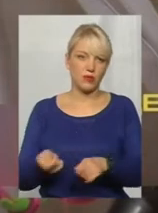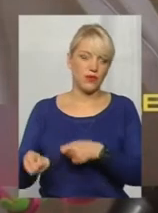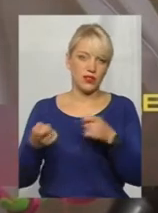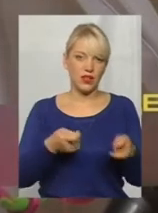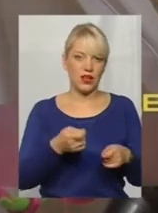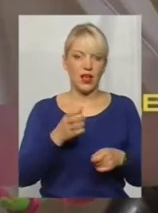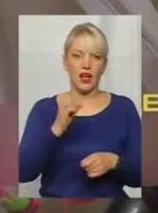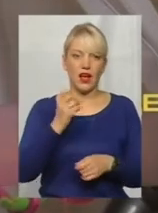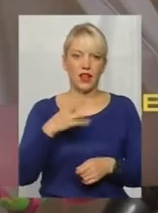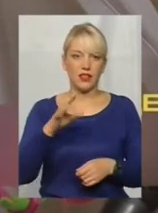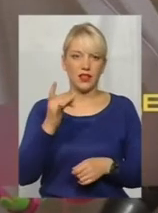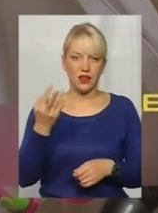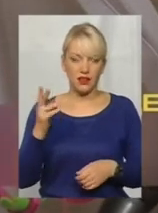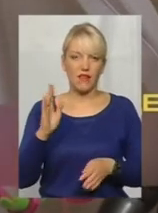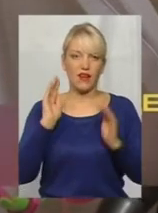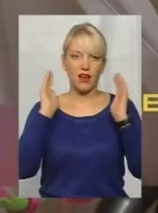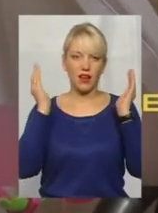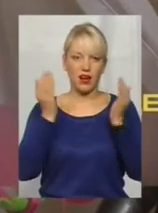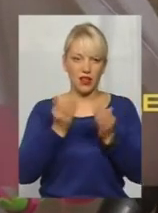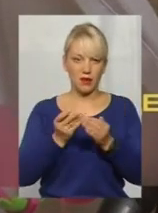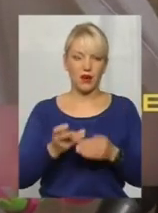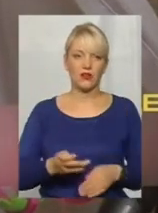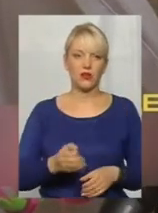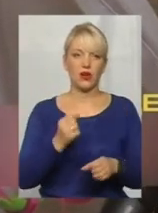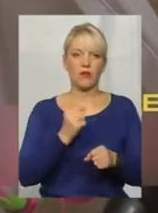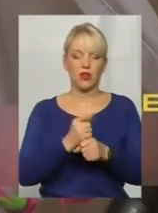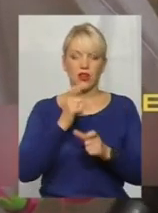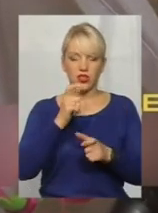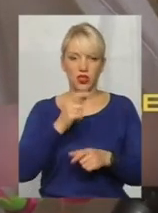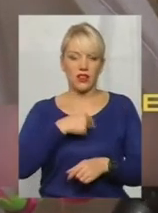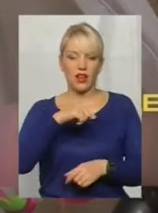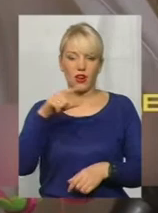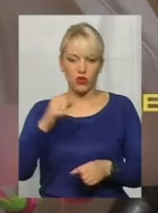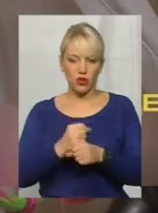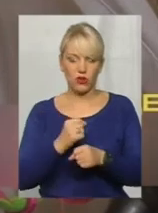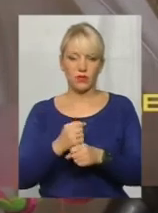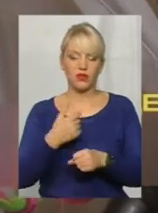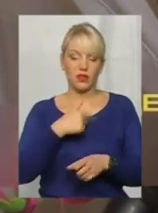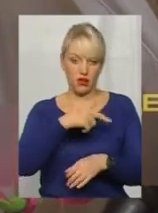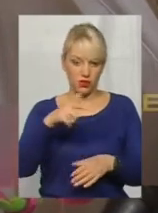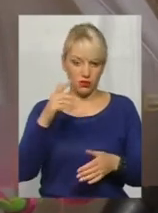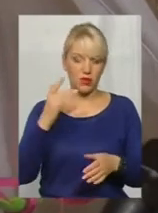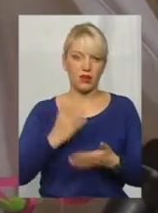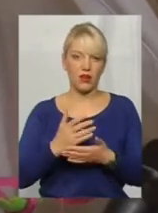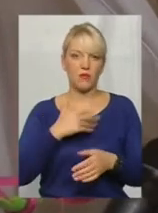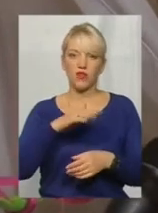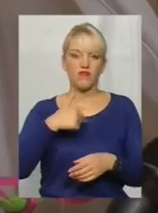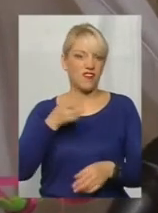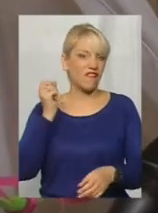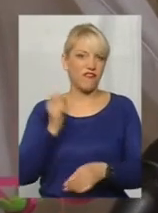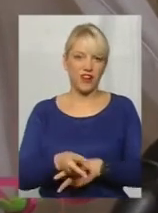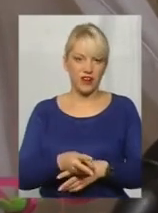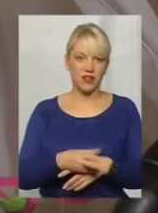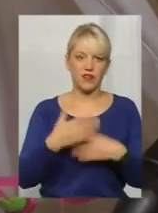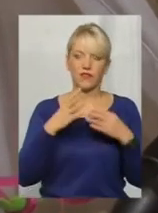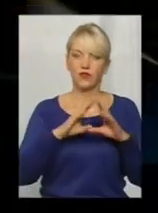в реанімації робити кардіограму, кардіограма пішла. Нас бігом всіх вигнали, але десь через 2-3 минути сказали, що